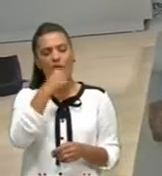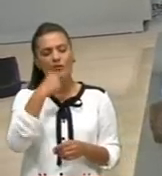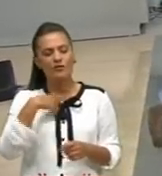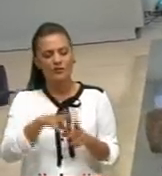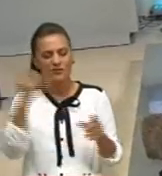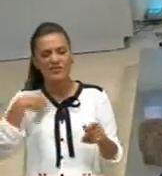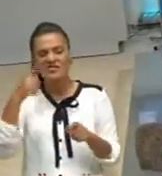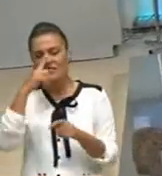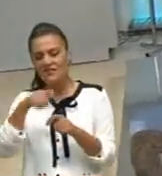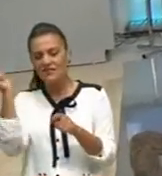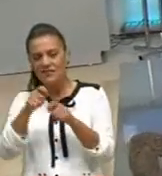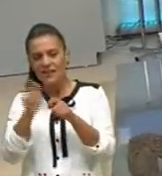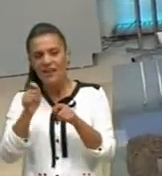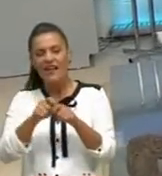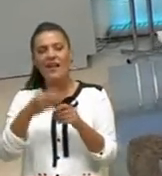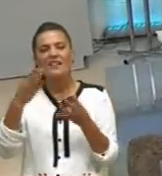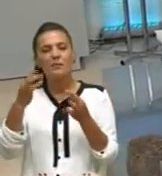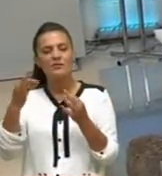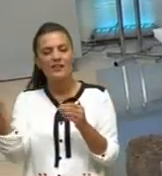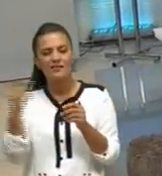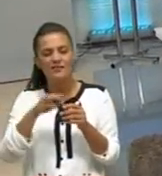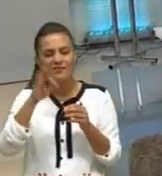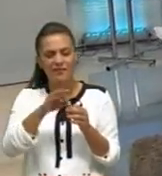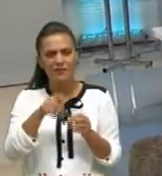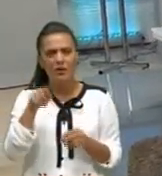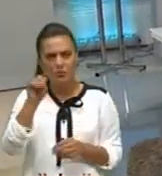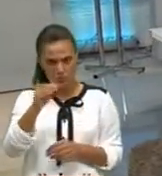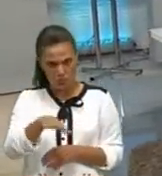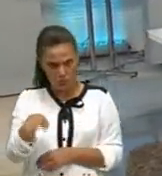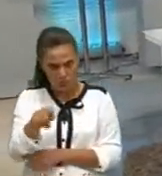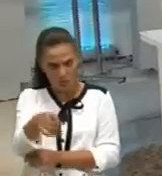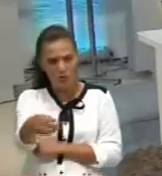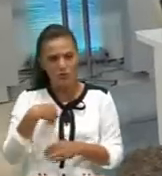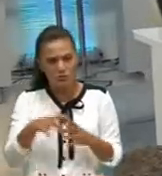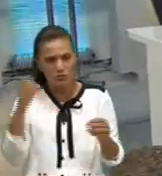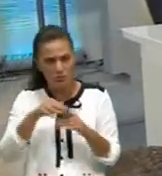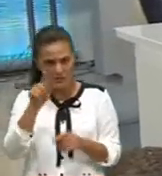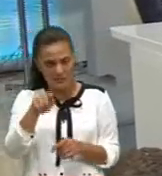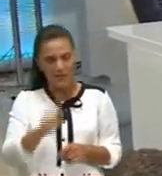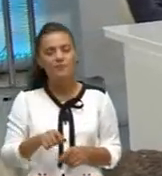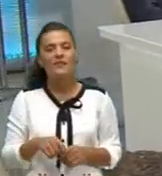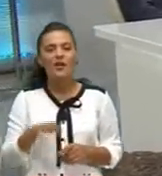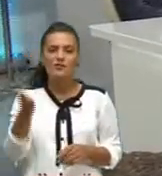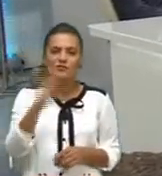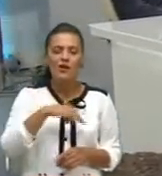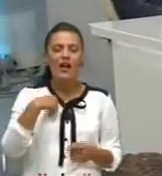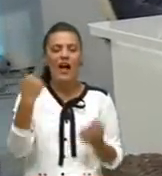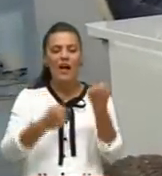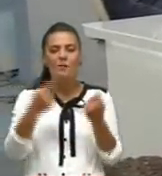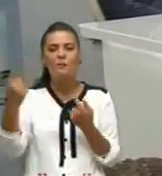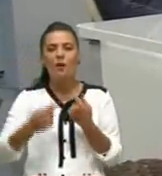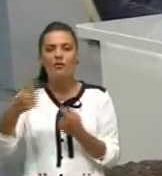çiviyle çakar, işte baliyle sızdırmazlıklarını sağlar. O çocuklar siz miydiniz Allah aşkına? Onları söküp söküp. Tabii. Ondan sonra arabalardan